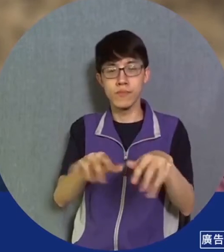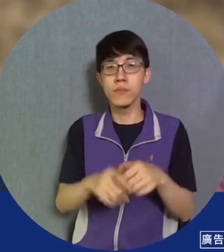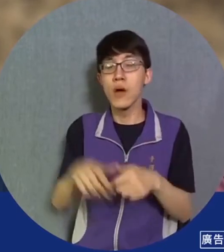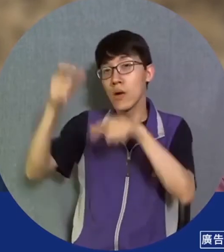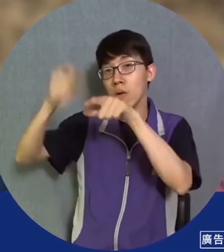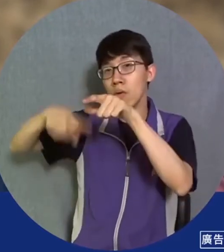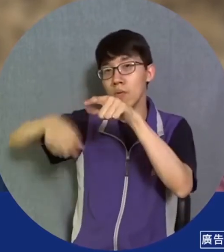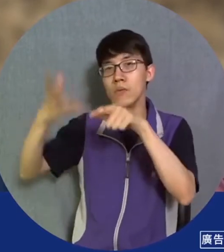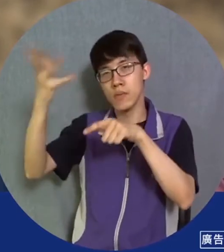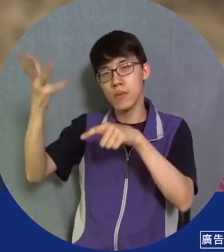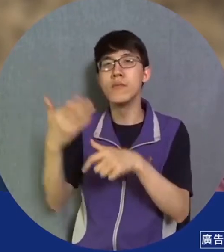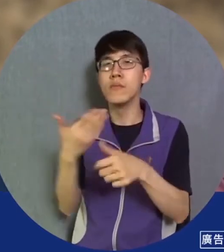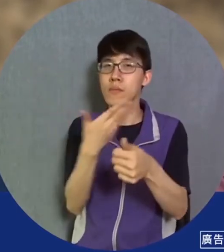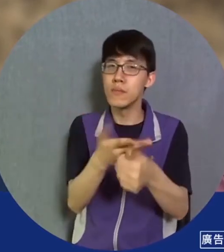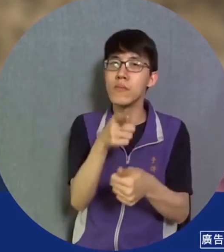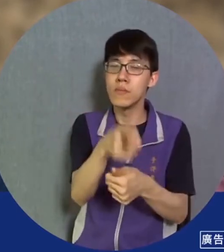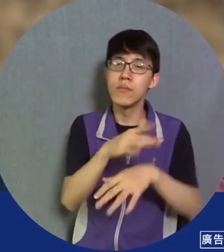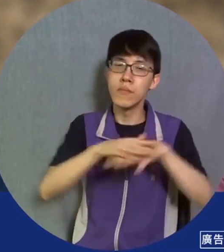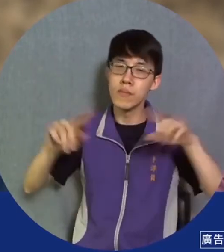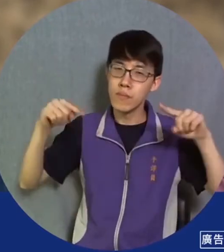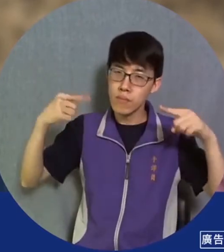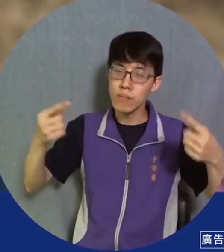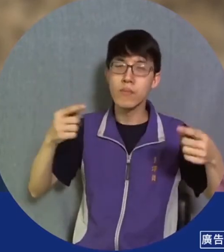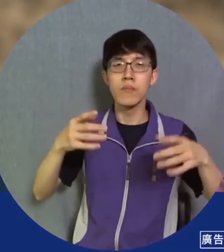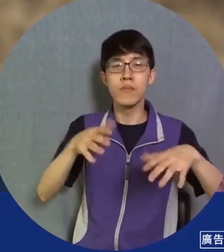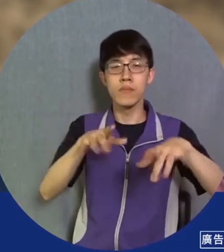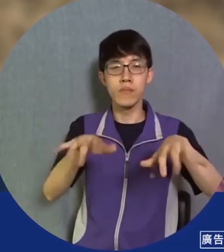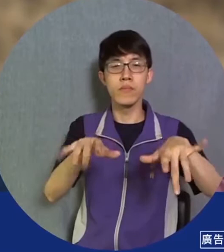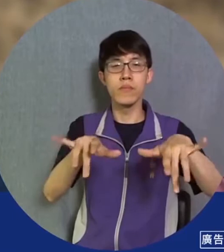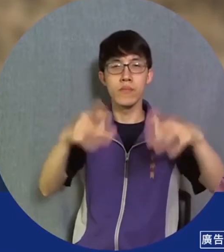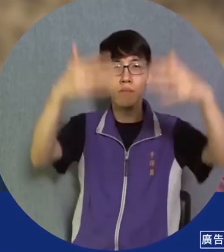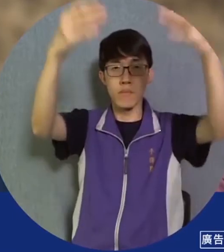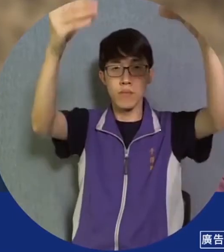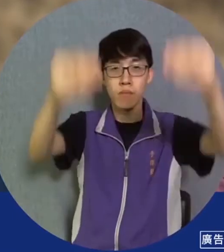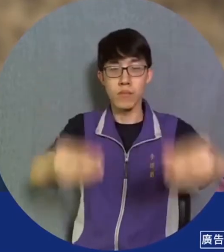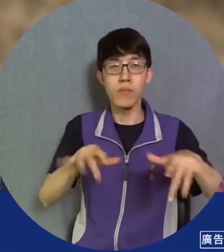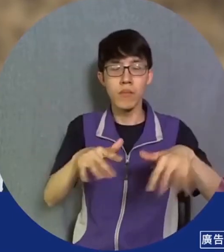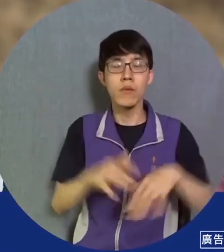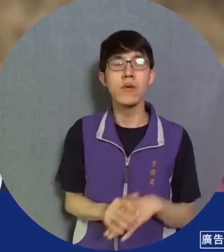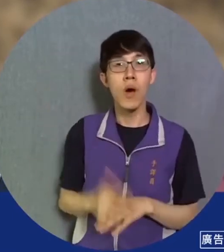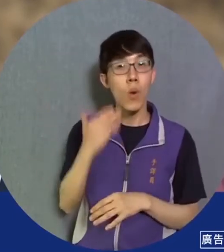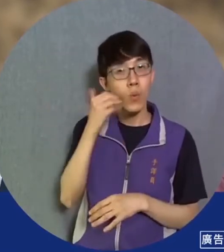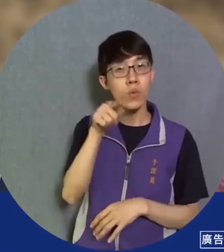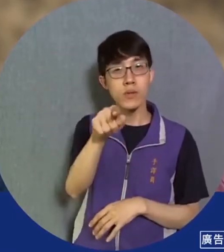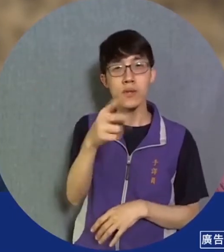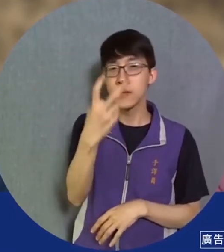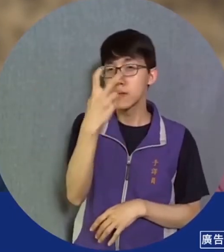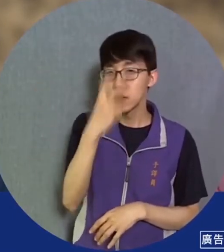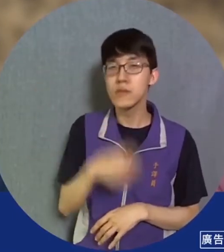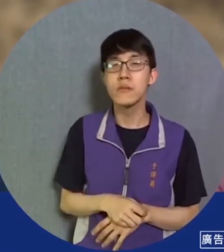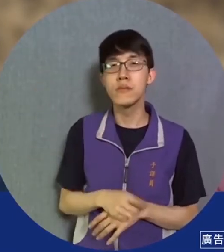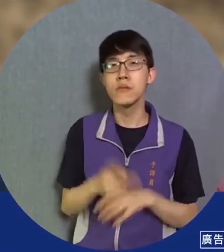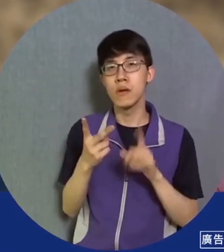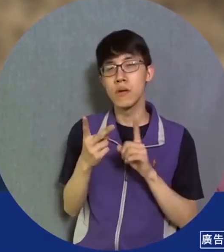提供给你的就是一部平常的电脑。可是今天，如果你是一个视觉障碍者，又或者你的肢体